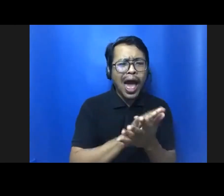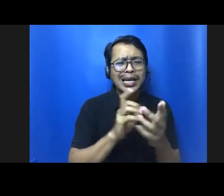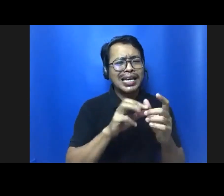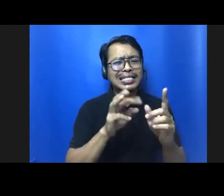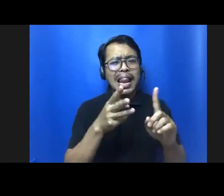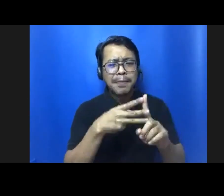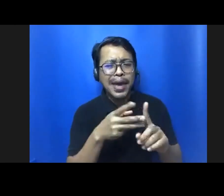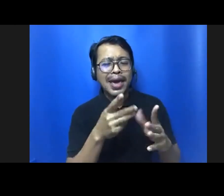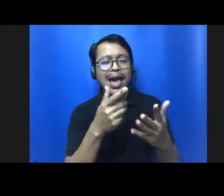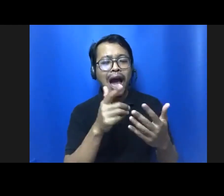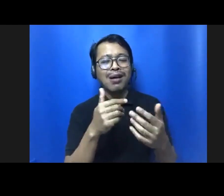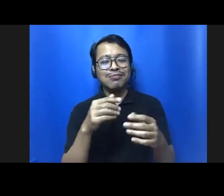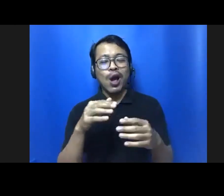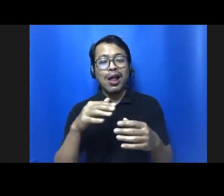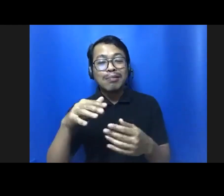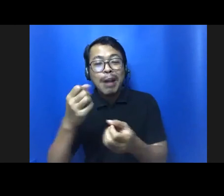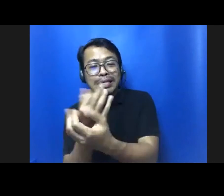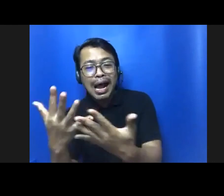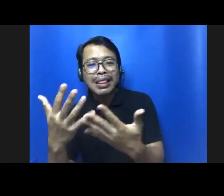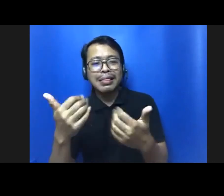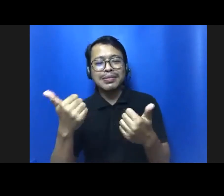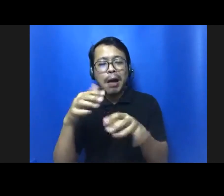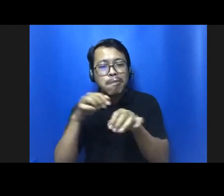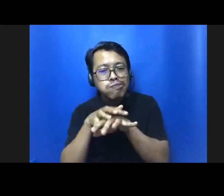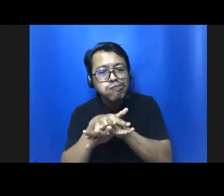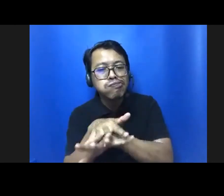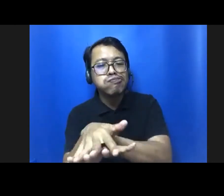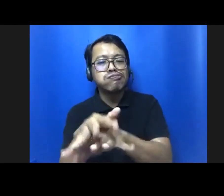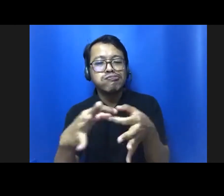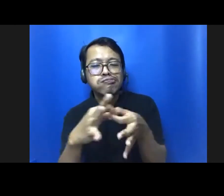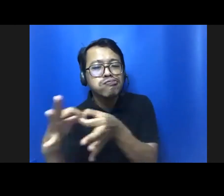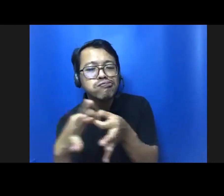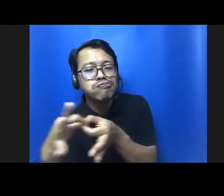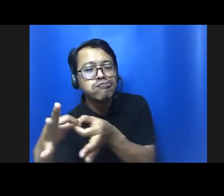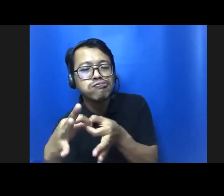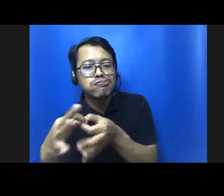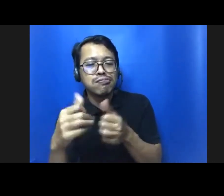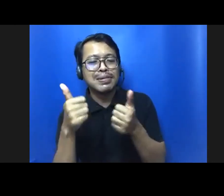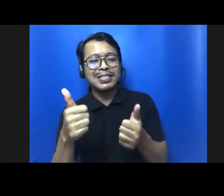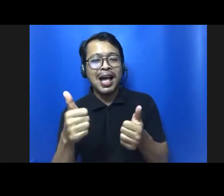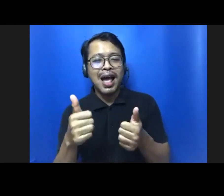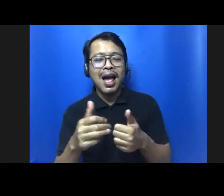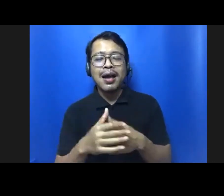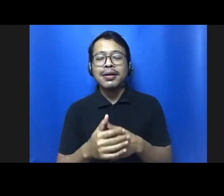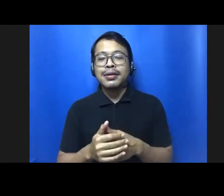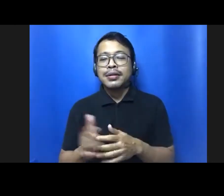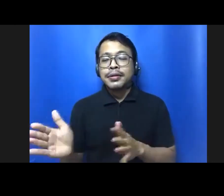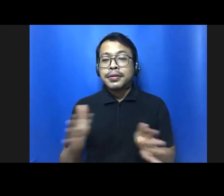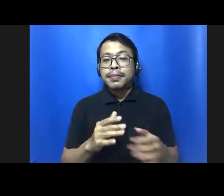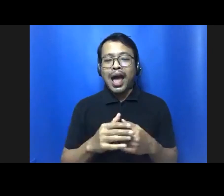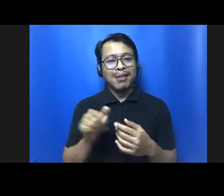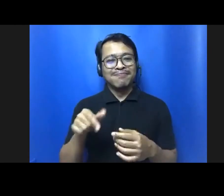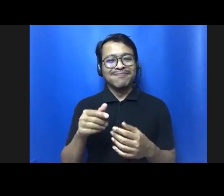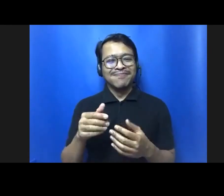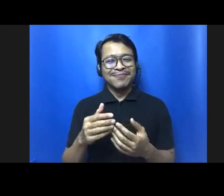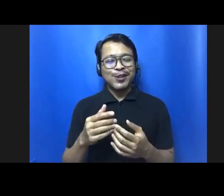interaksinya antara sekolah dan orang tua. Dan kondisi ini sebetulnya sangat menolong pada saat pandemi